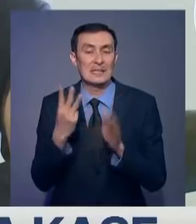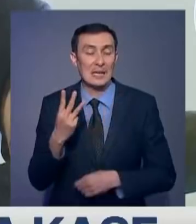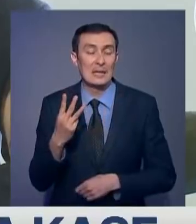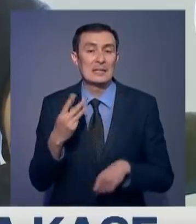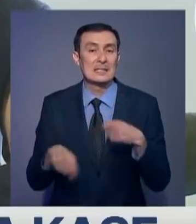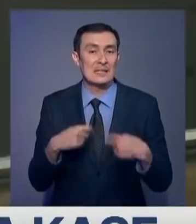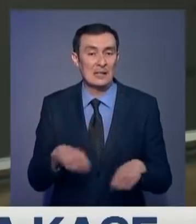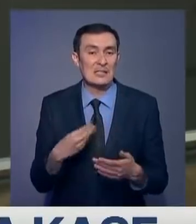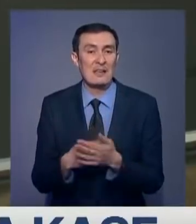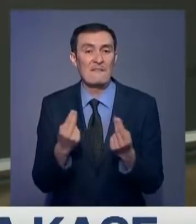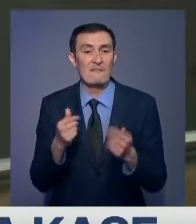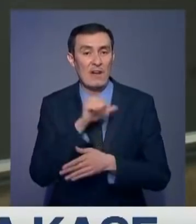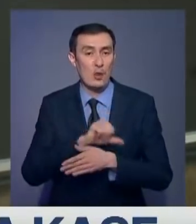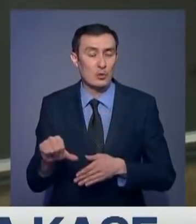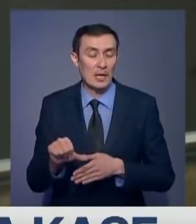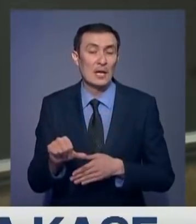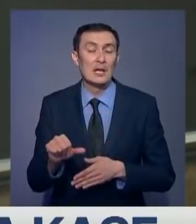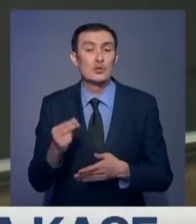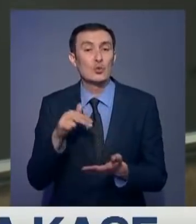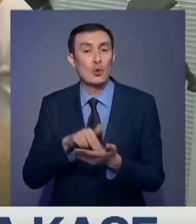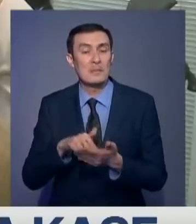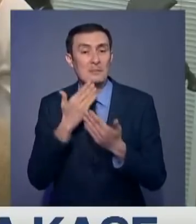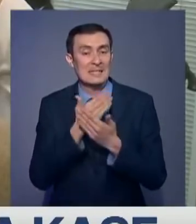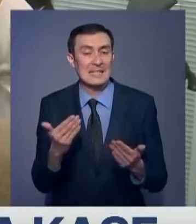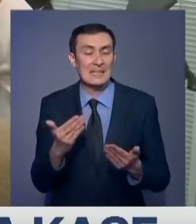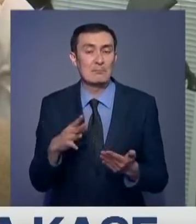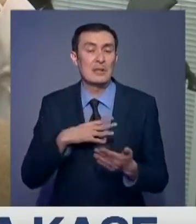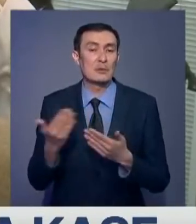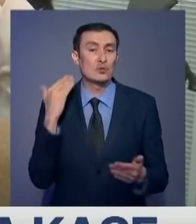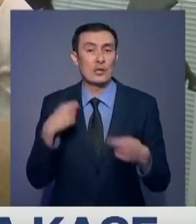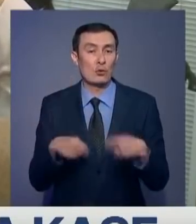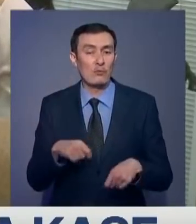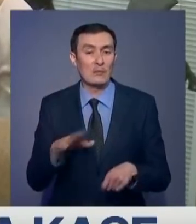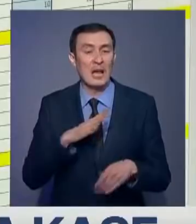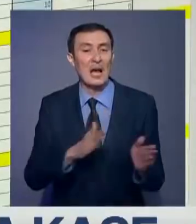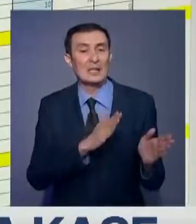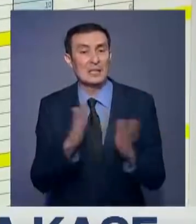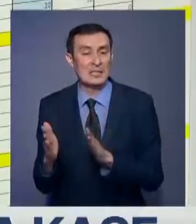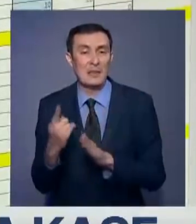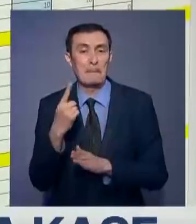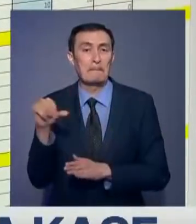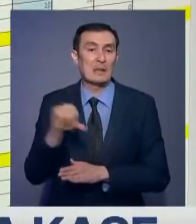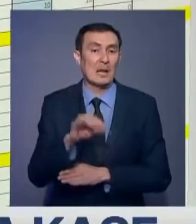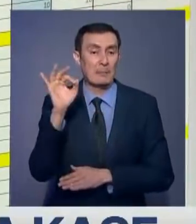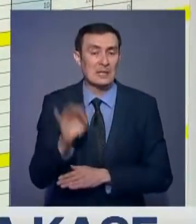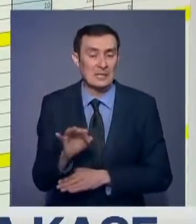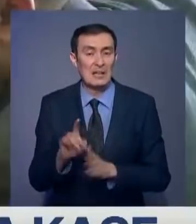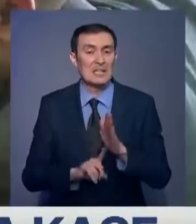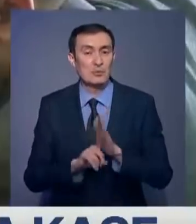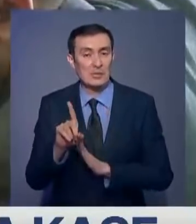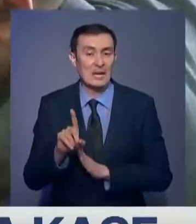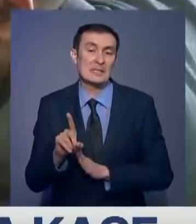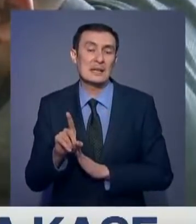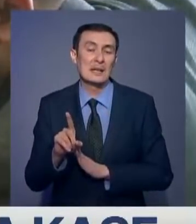по операциям с валютой. В случае, когда цена от последней сделки предыдущих торгов отклоняется более чем на 1,5%, запускается